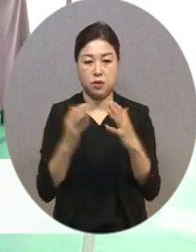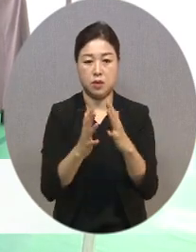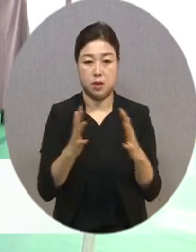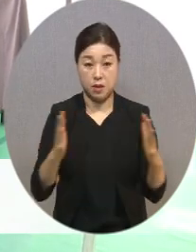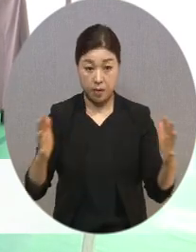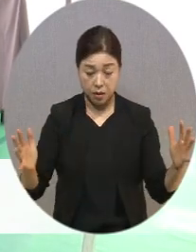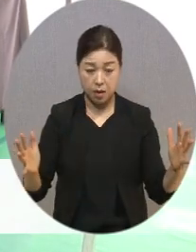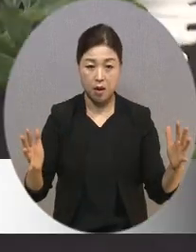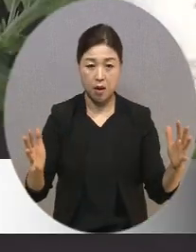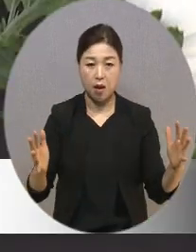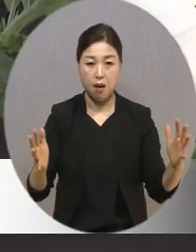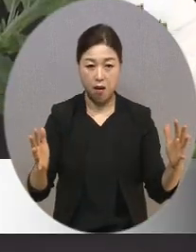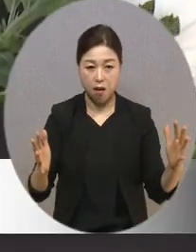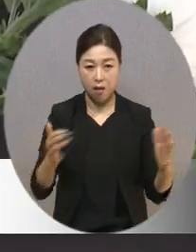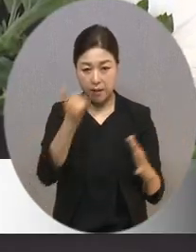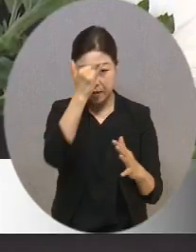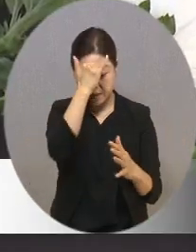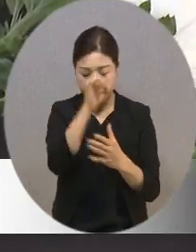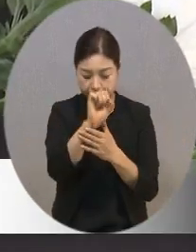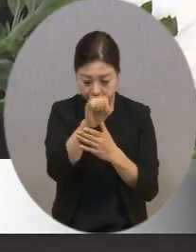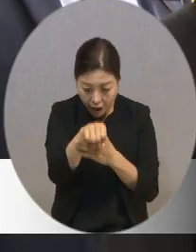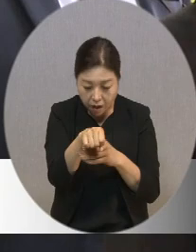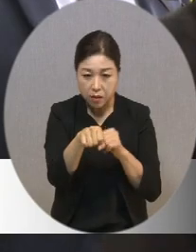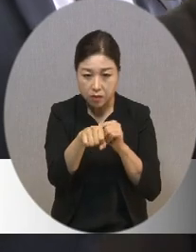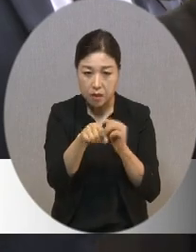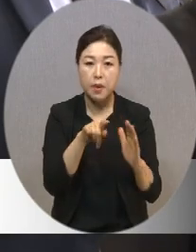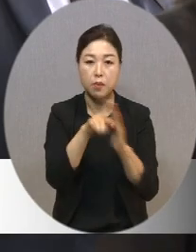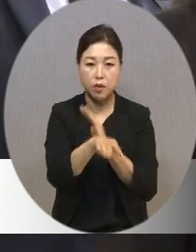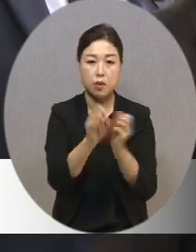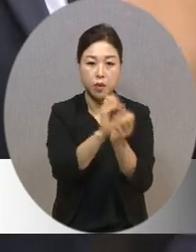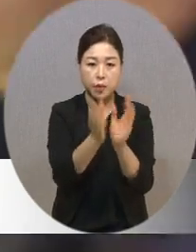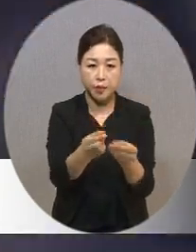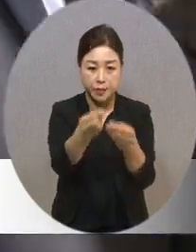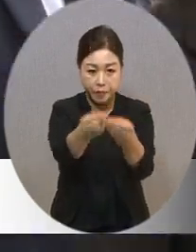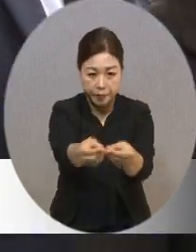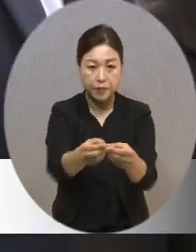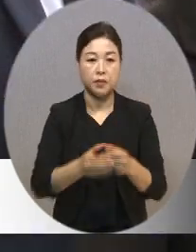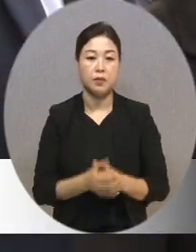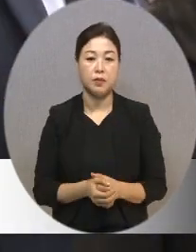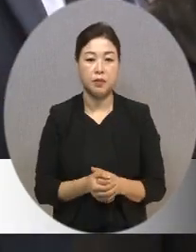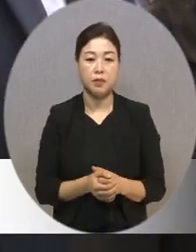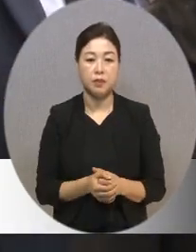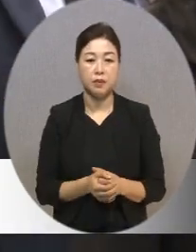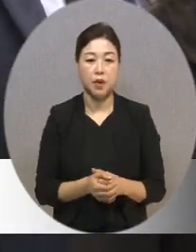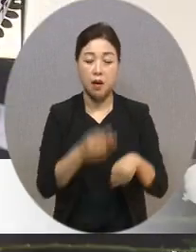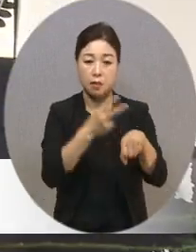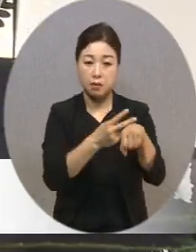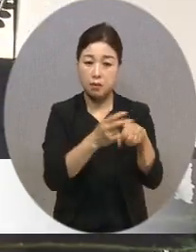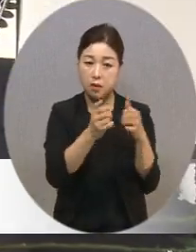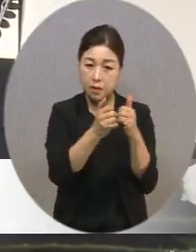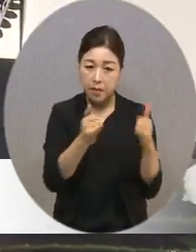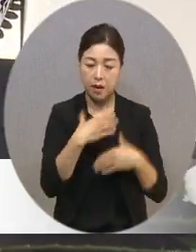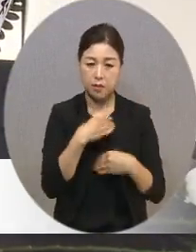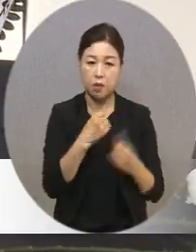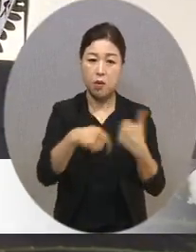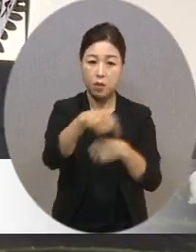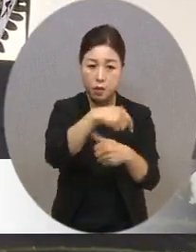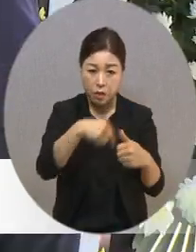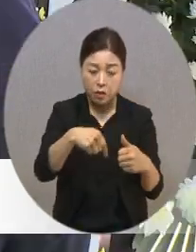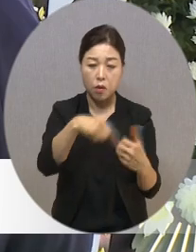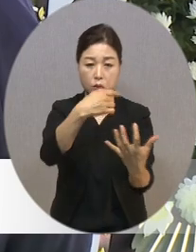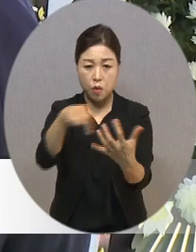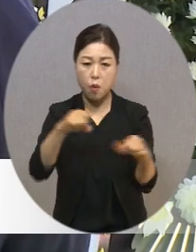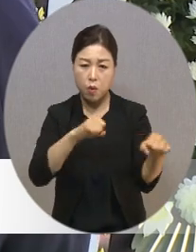추모 공간을 방문해 헌화했습니다. 김대중 교육감은 교원이 안전한 환경에서